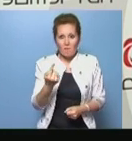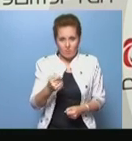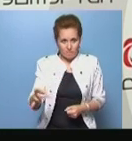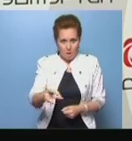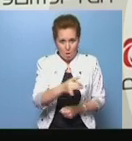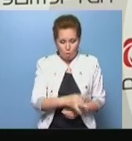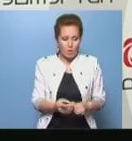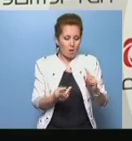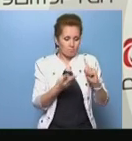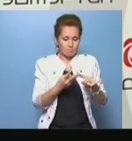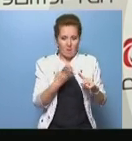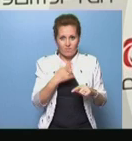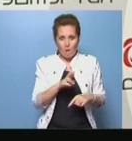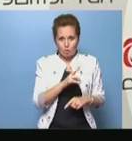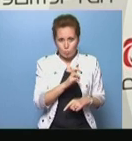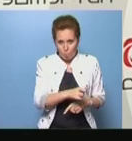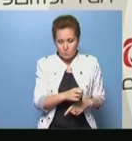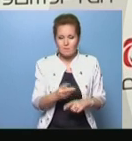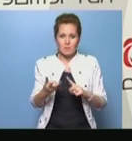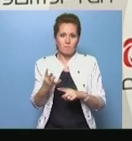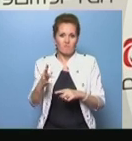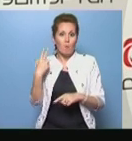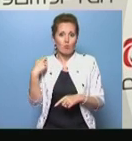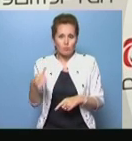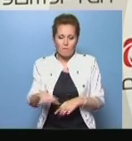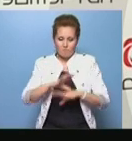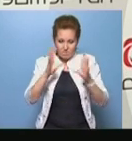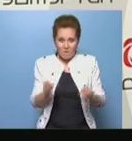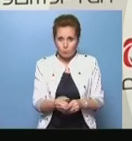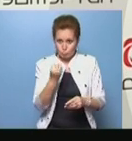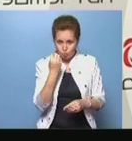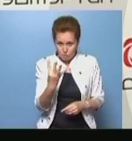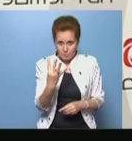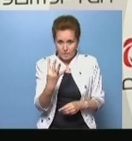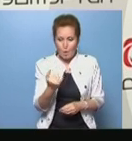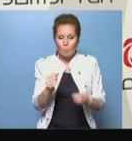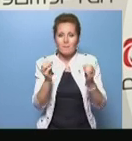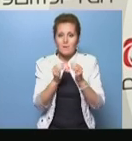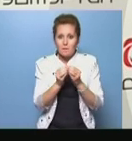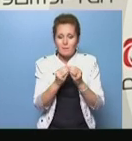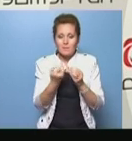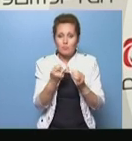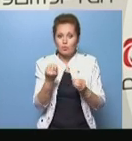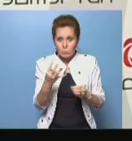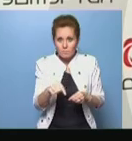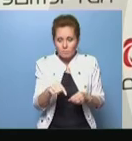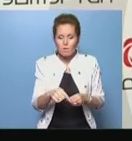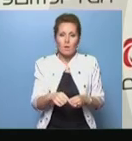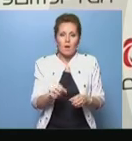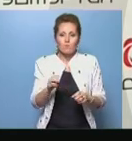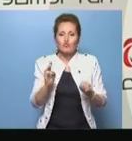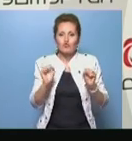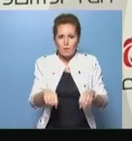в Верхшербонинском и 1 в Можге. У остальных объектов сегодня их 14. Сегодня 14. У 10 из этих 14 объектов шансов